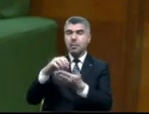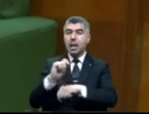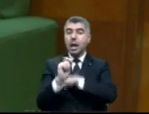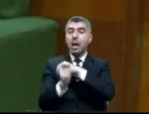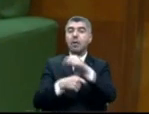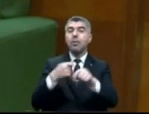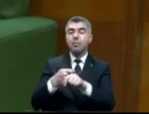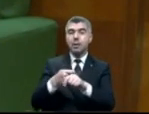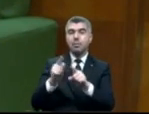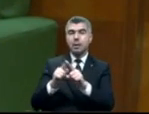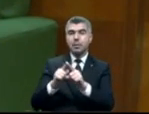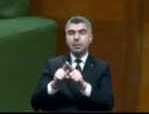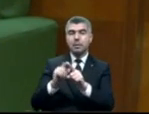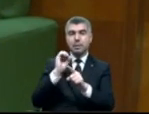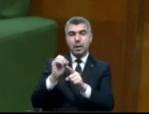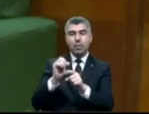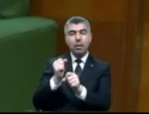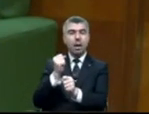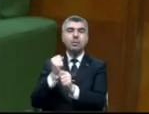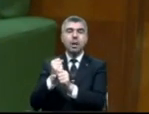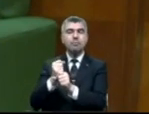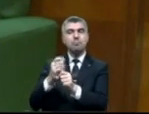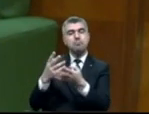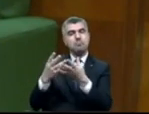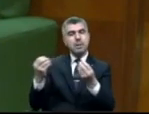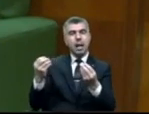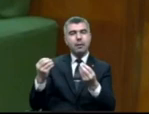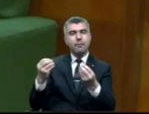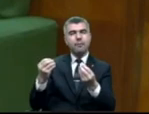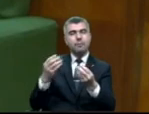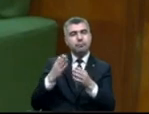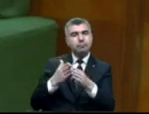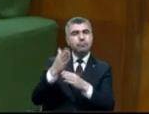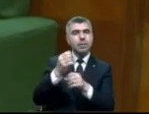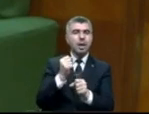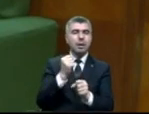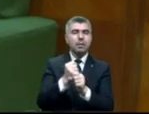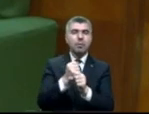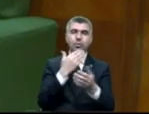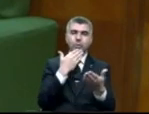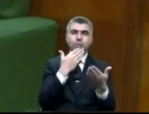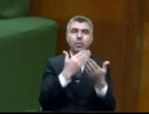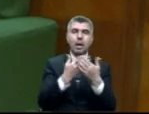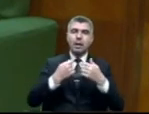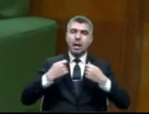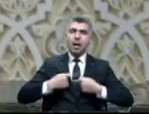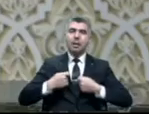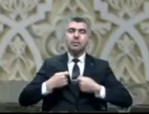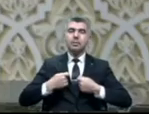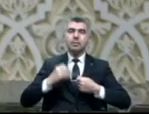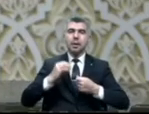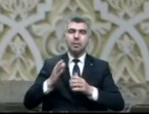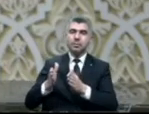باش نمتصوا البطالة، اليد العاملة ما أحوزنا إلى شكرا فيها. شكرا السيد رئيس، انتهى الوقت.